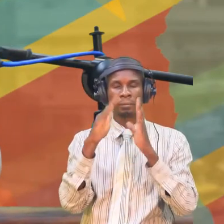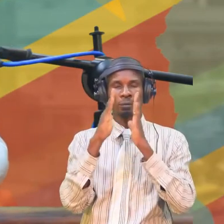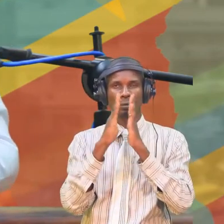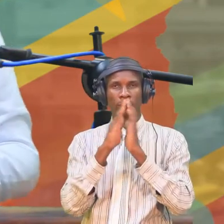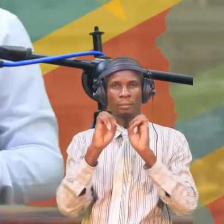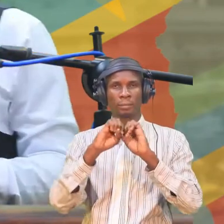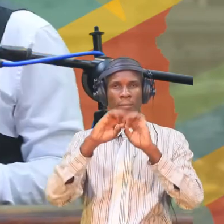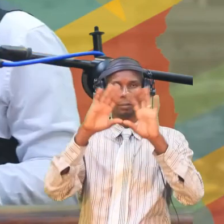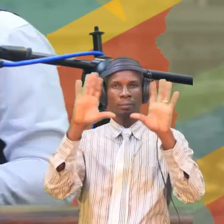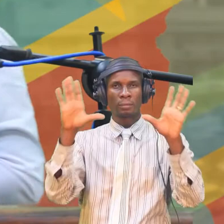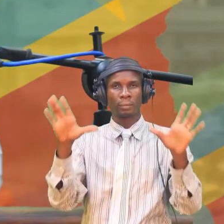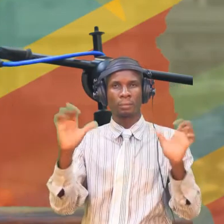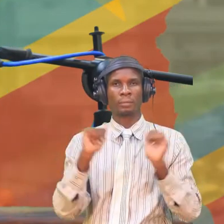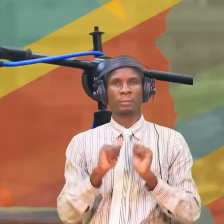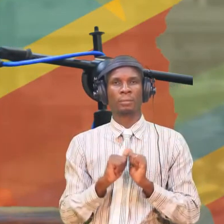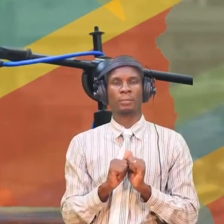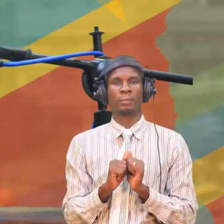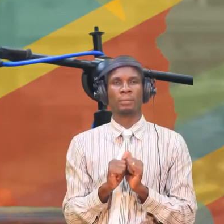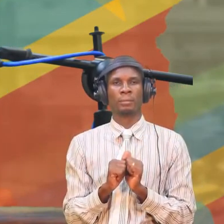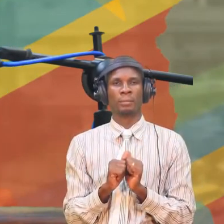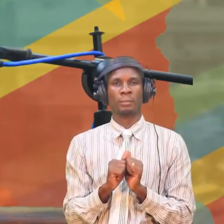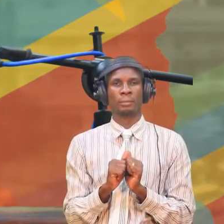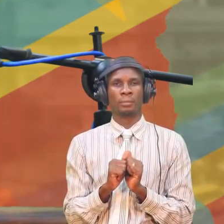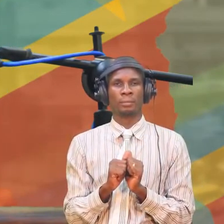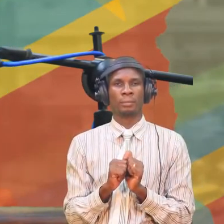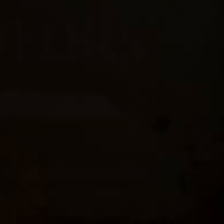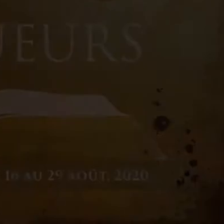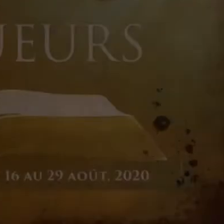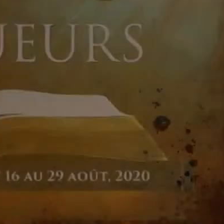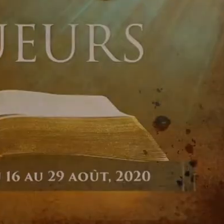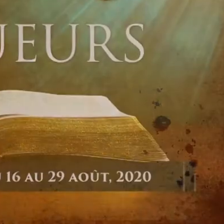ya ouverte. huu wimbo, mchungaji Gregoire atakuja kutoa ombi.